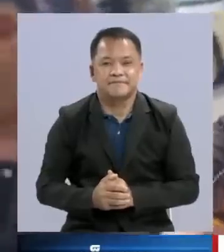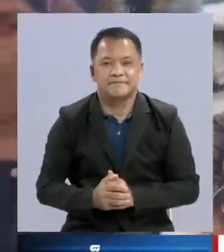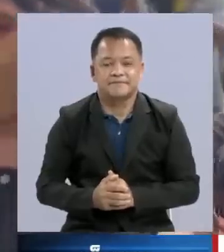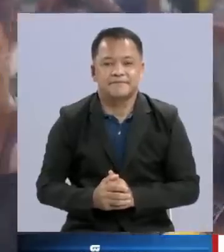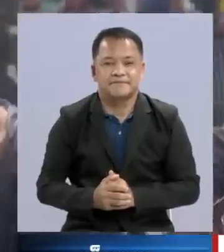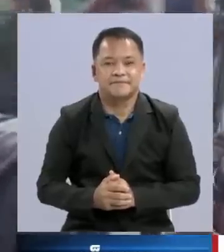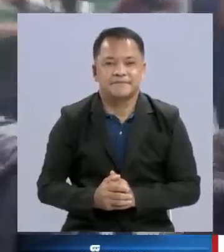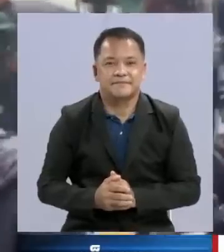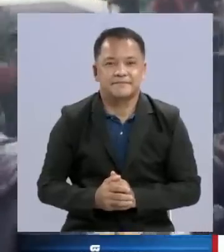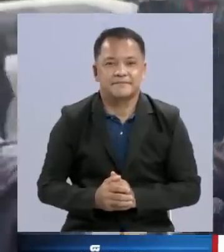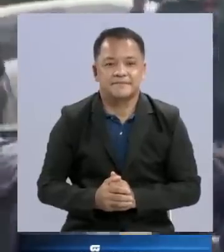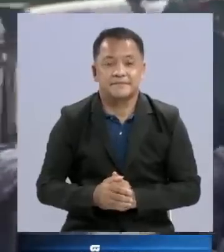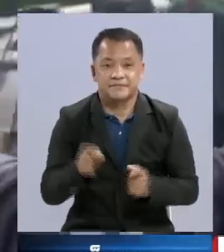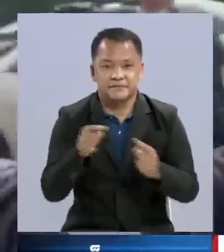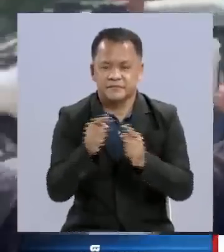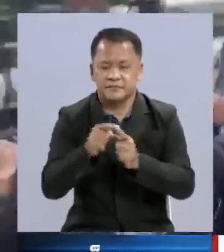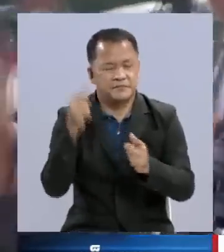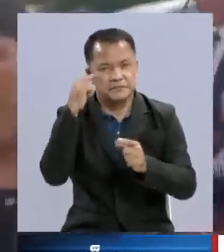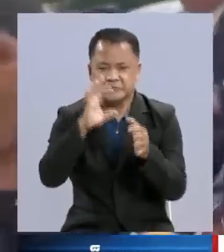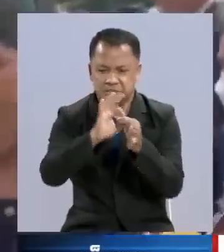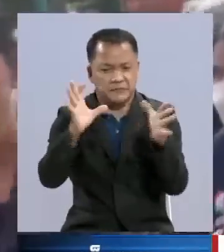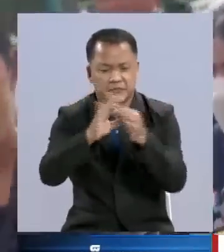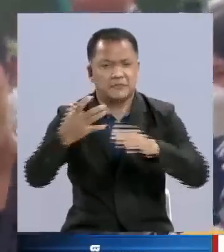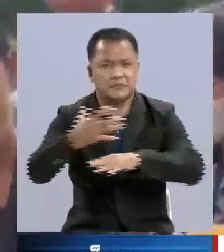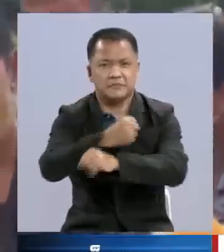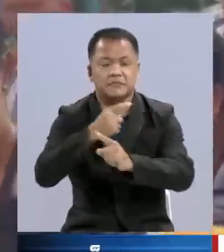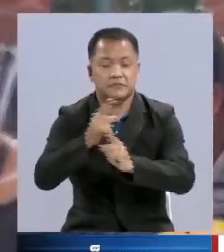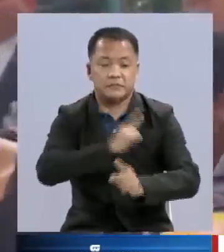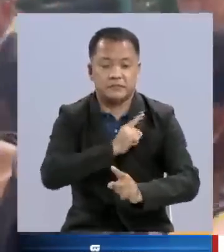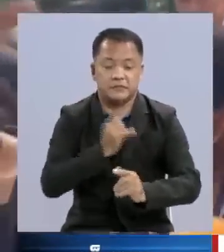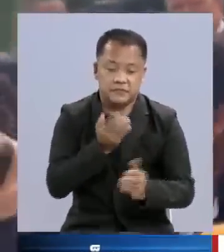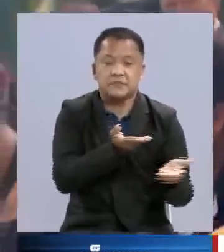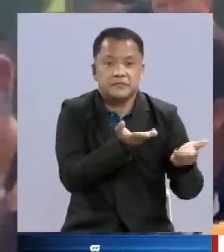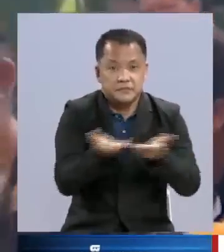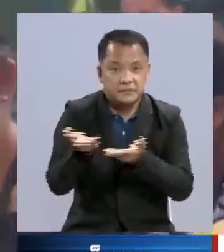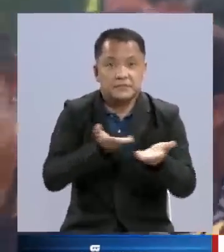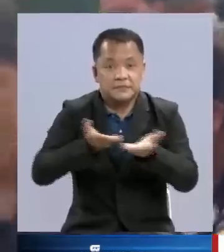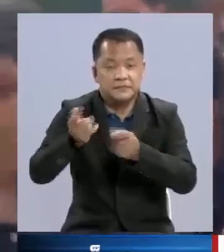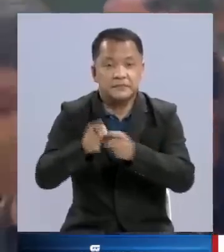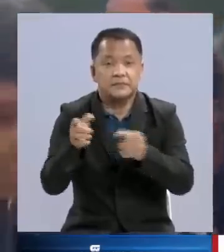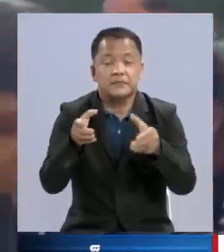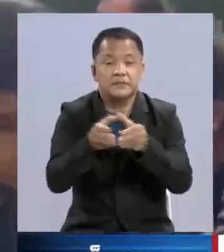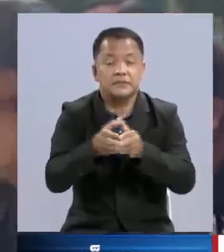ในบรรยากาศที่มันไม่เกี่ยวข้องกันต่างคนต่างเป็นแขกของ